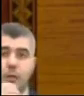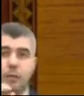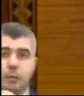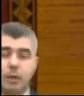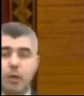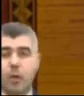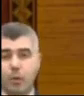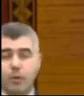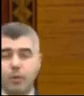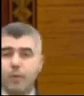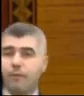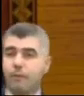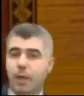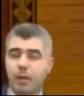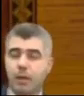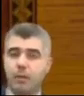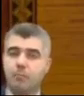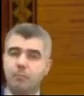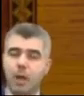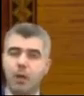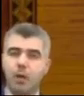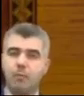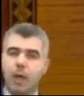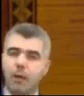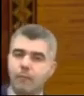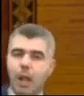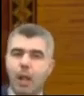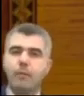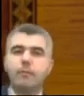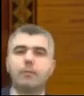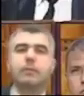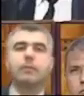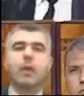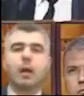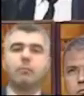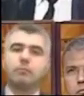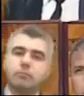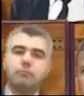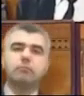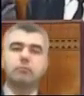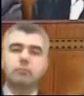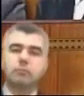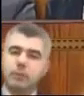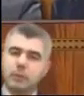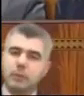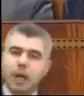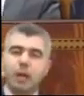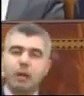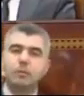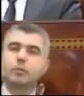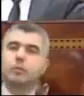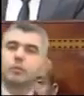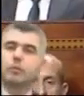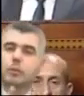فإن الطرقات السريعة إذا جاز التعبير المائية من شأنها أن تساعدنا في هذا المجال من